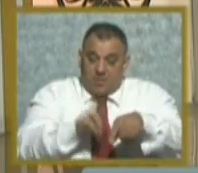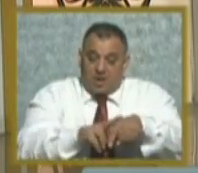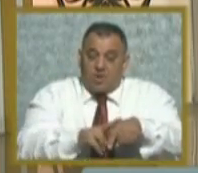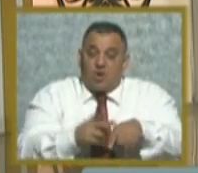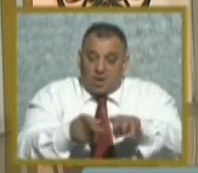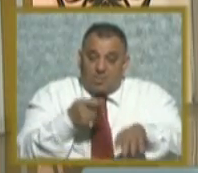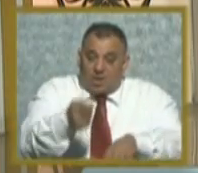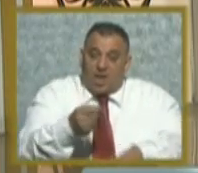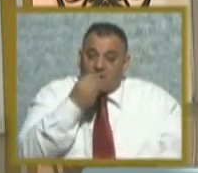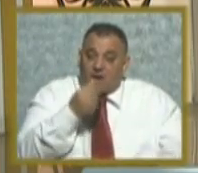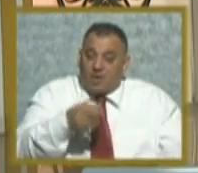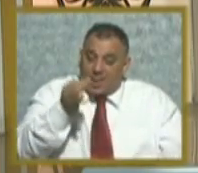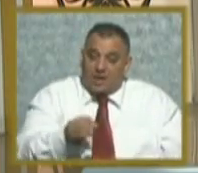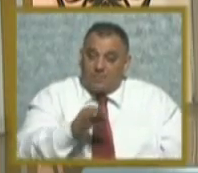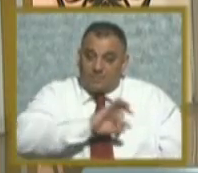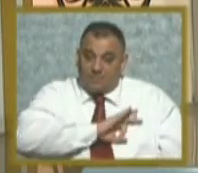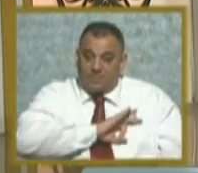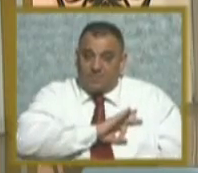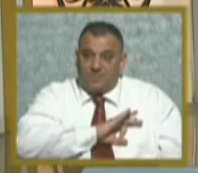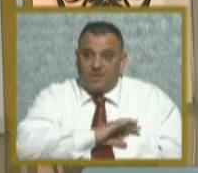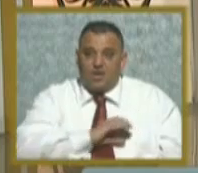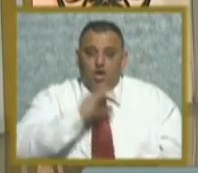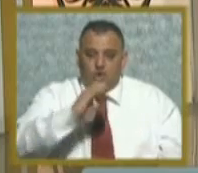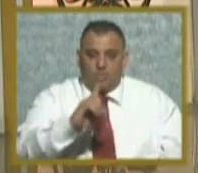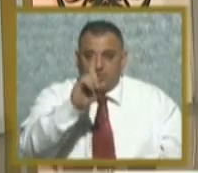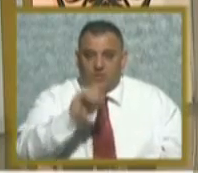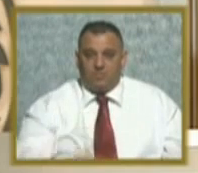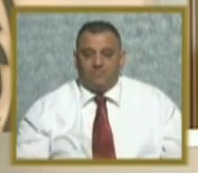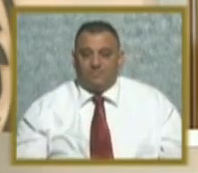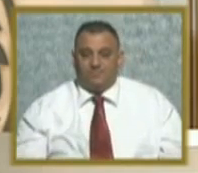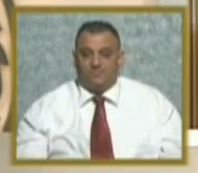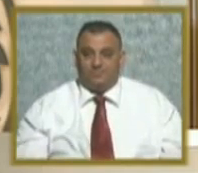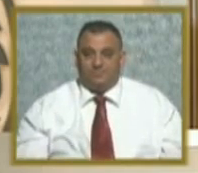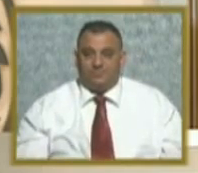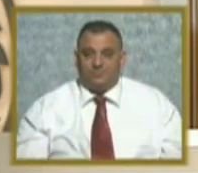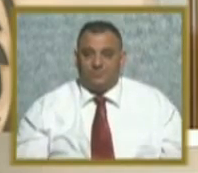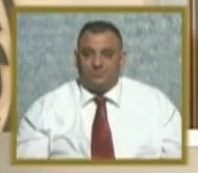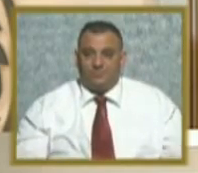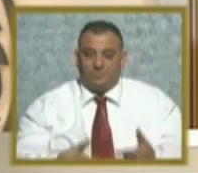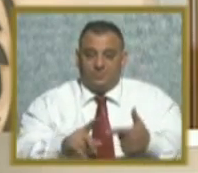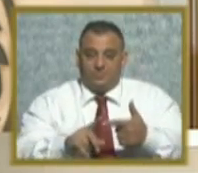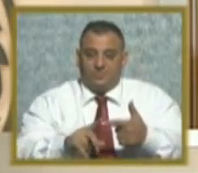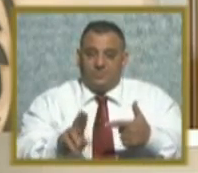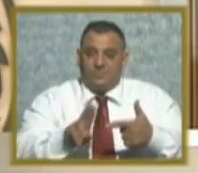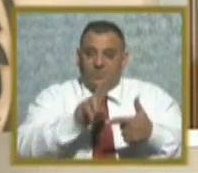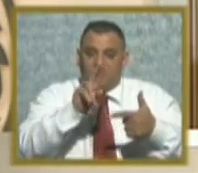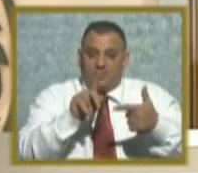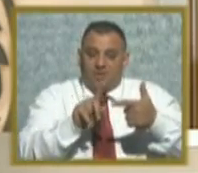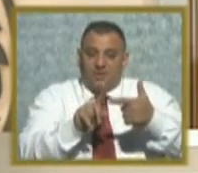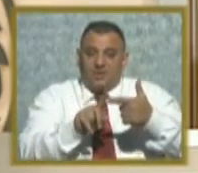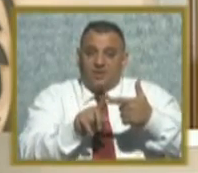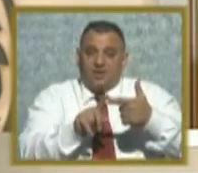هذا اللي فات. ايوه طيب طيب لي طيب ابشري ابشري طيب. هو مش سؤال